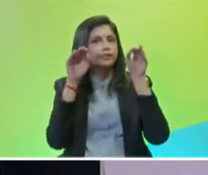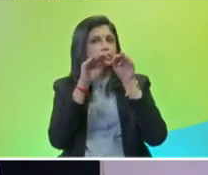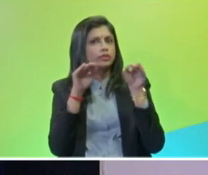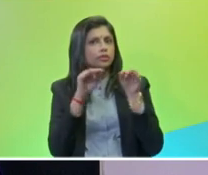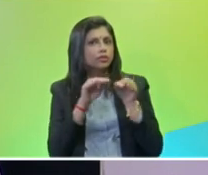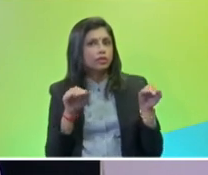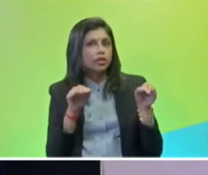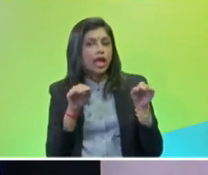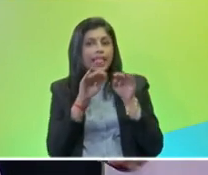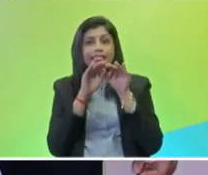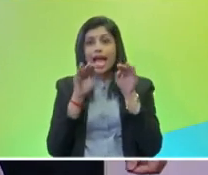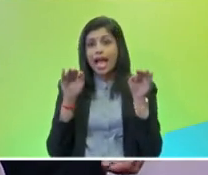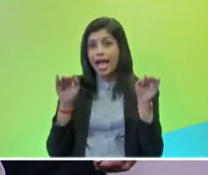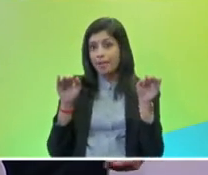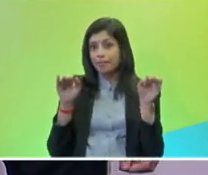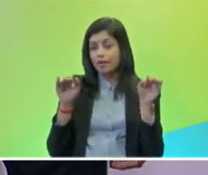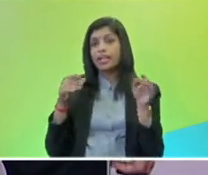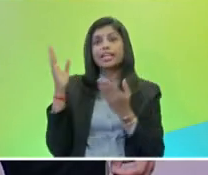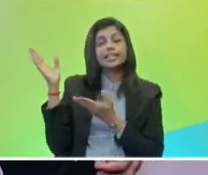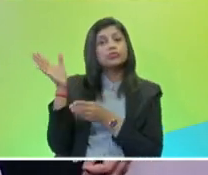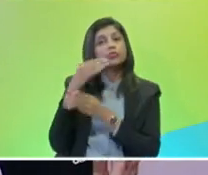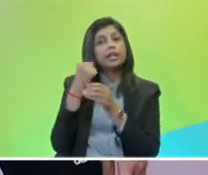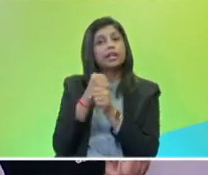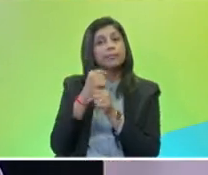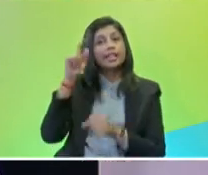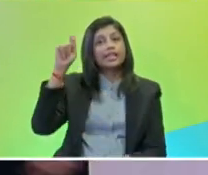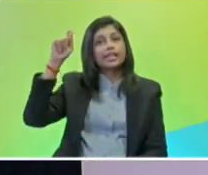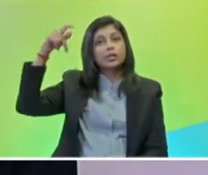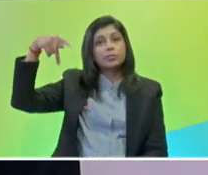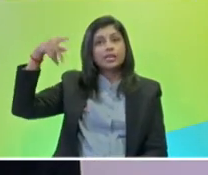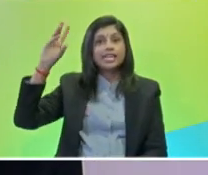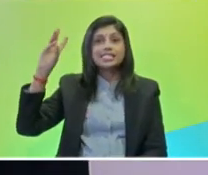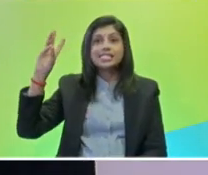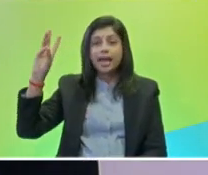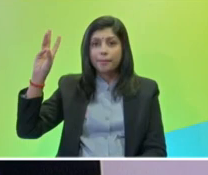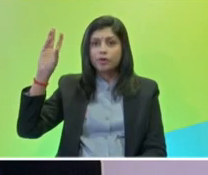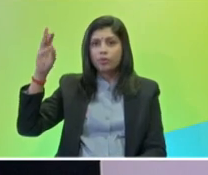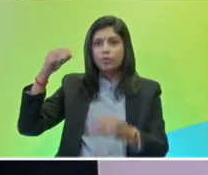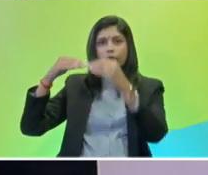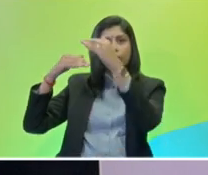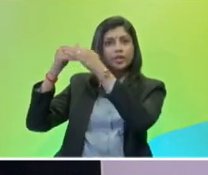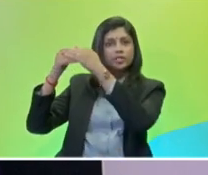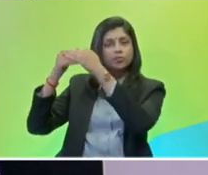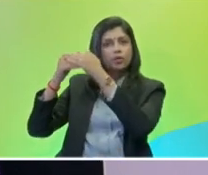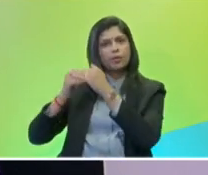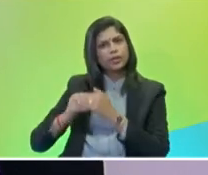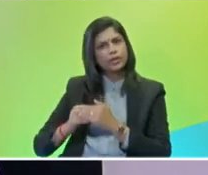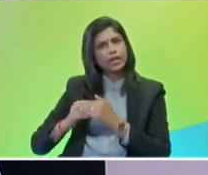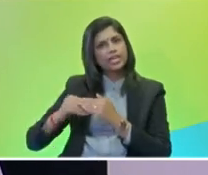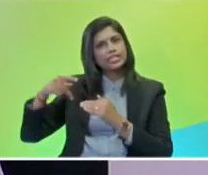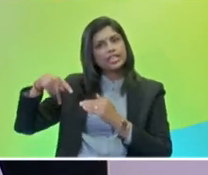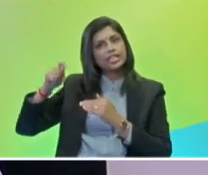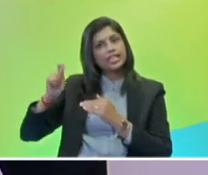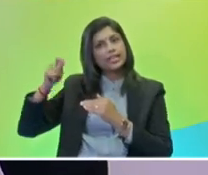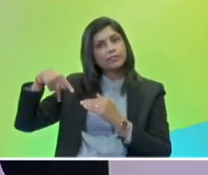tuh macam saya dapat tahap 6 Alhamdulillah jadi saya tidak tahu lagi lah apa yang untuk